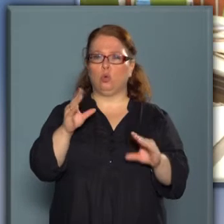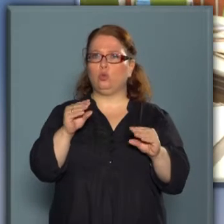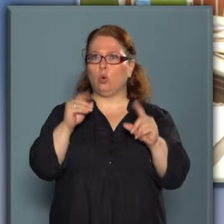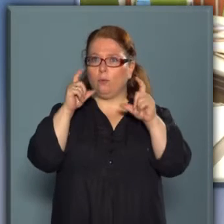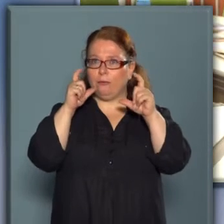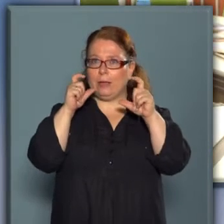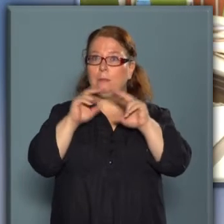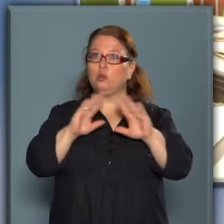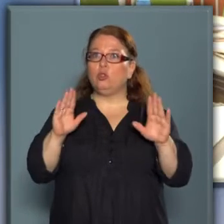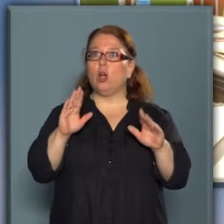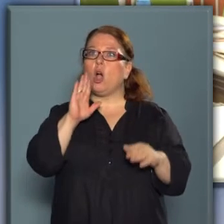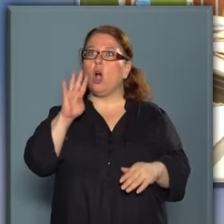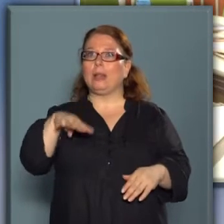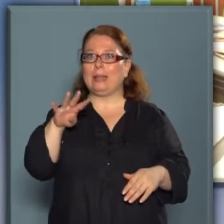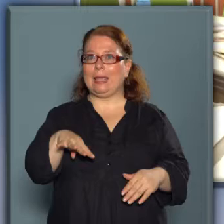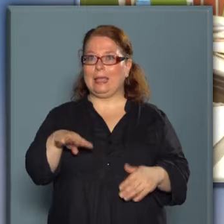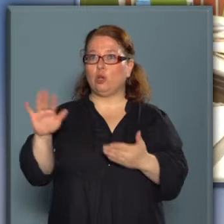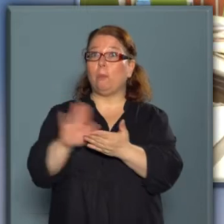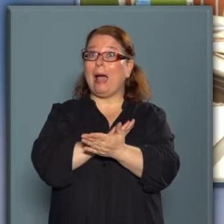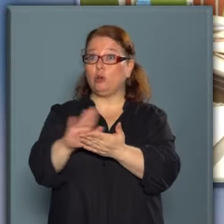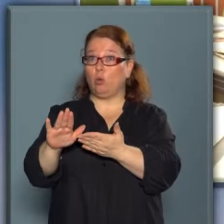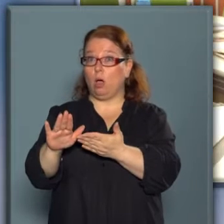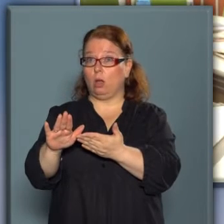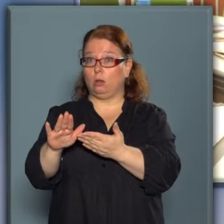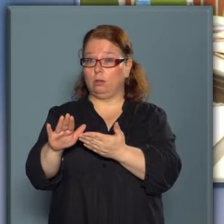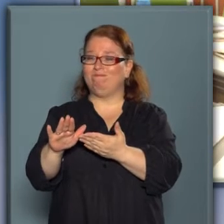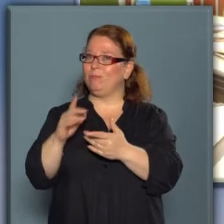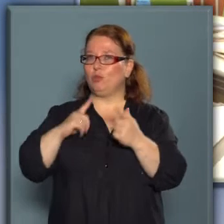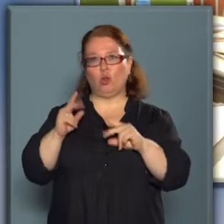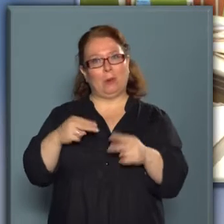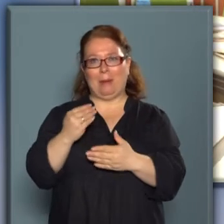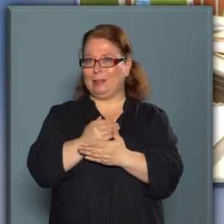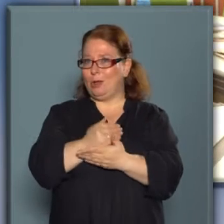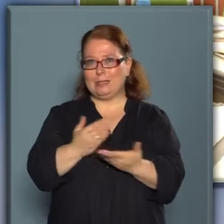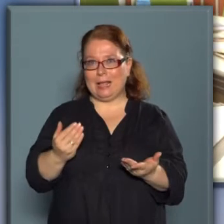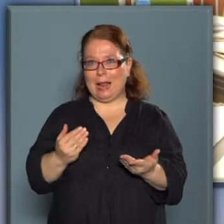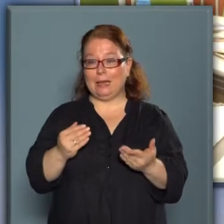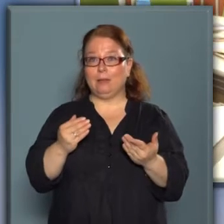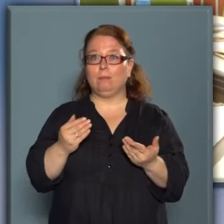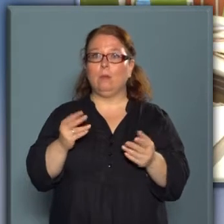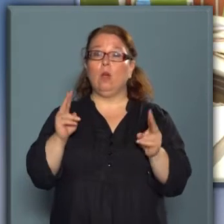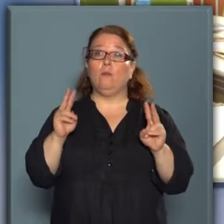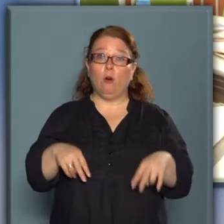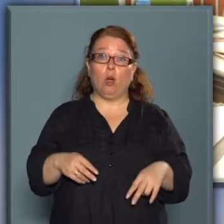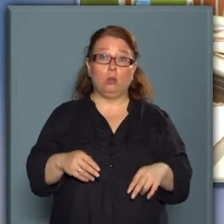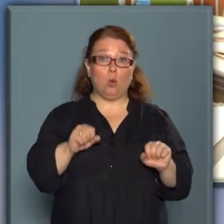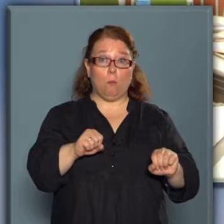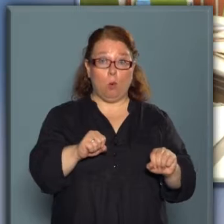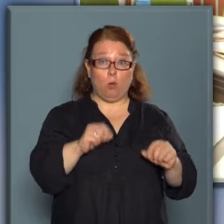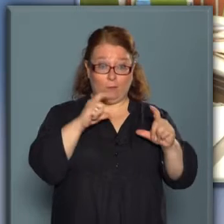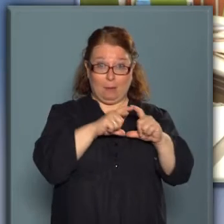nagyon sok fényképet csak egy A4-es lapra másoltak, amit sajnos nem lehet használni. Van egy